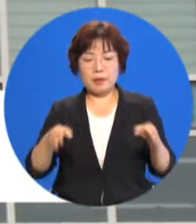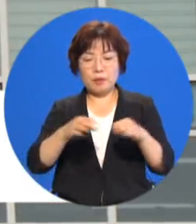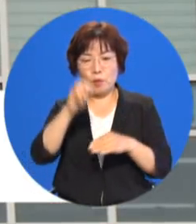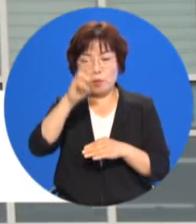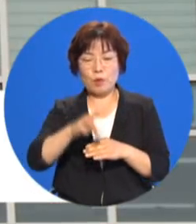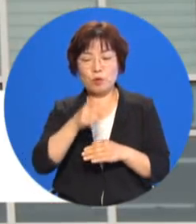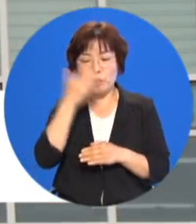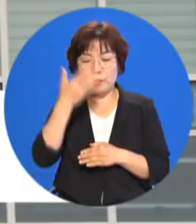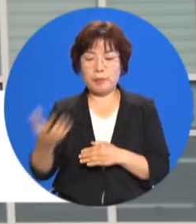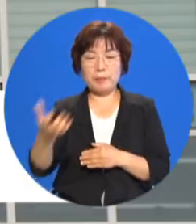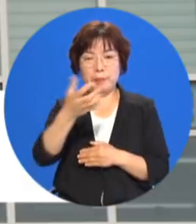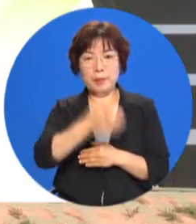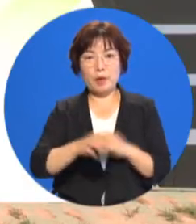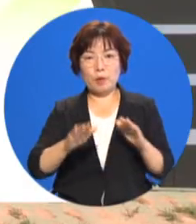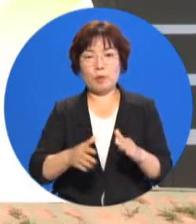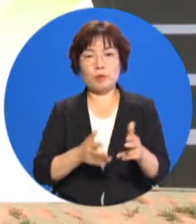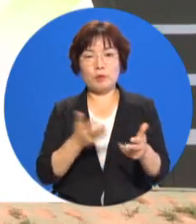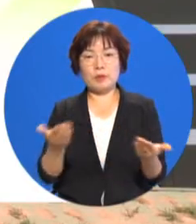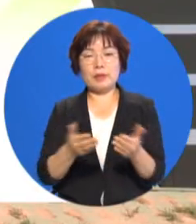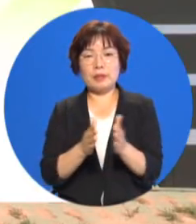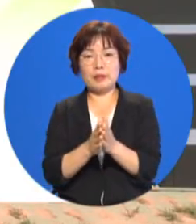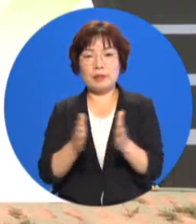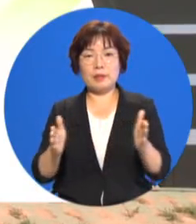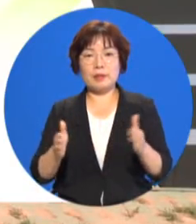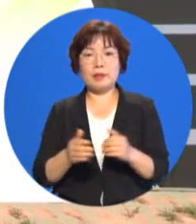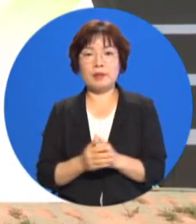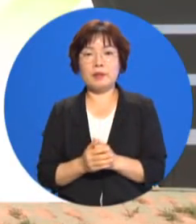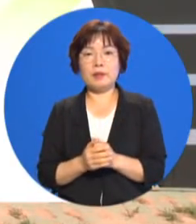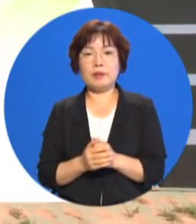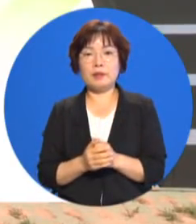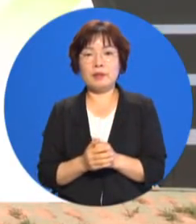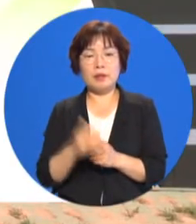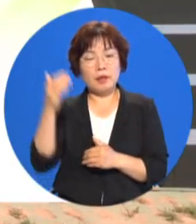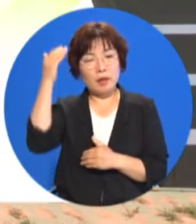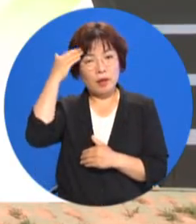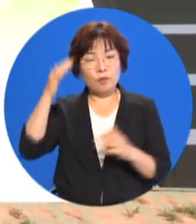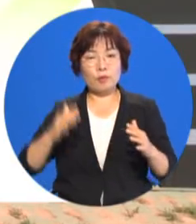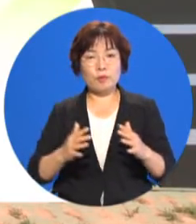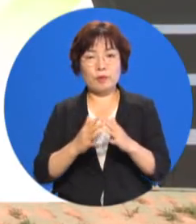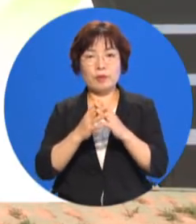광주에서 여수로 이전해 오늘부터 업무에 들어갔습니다.